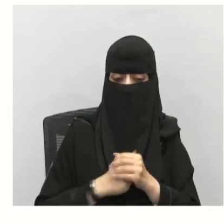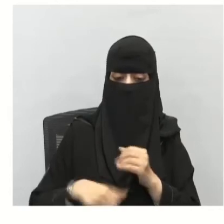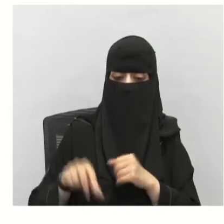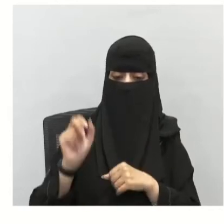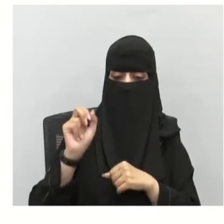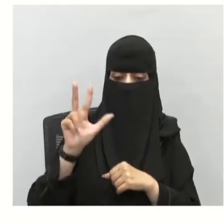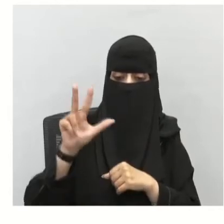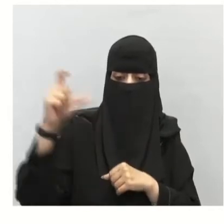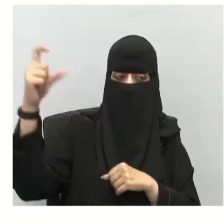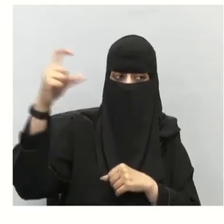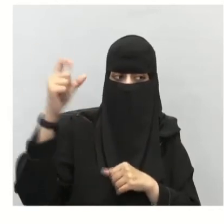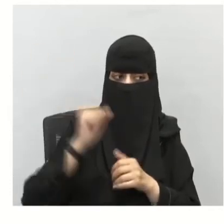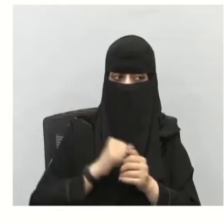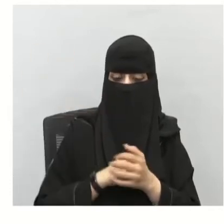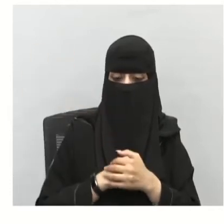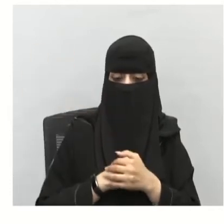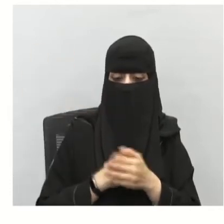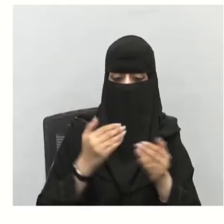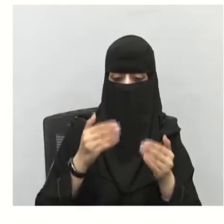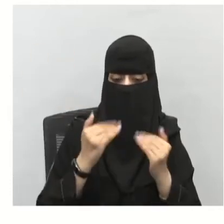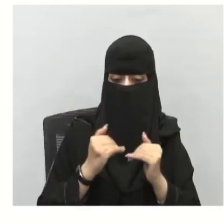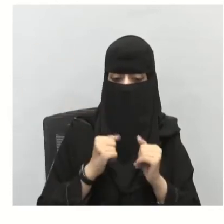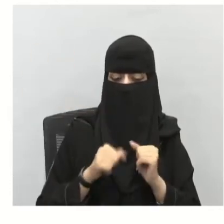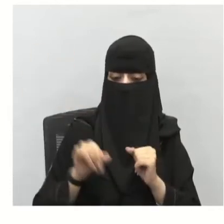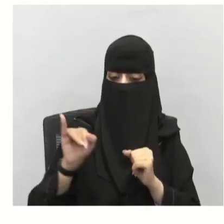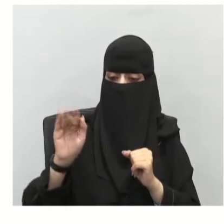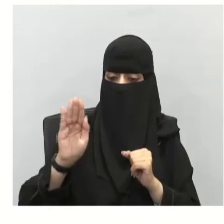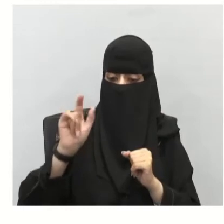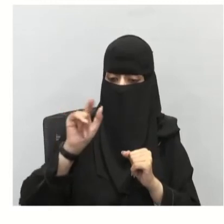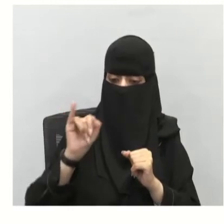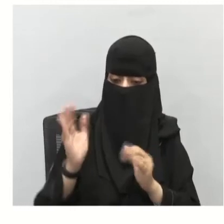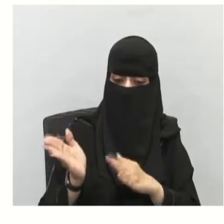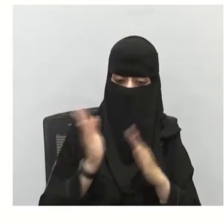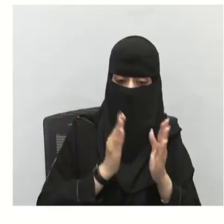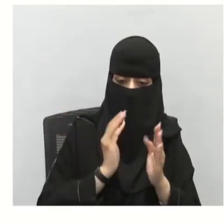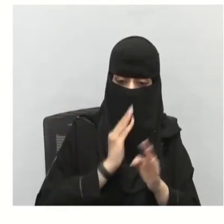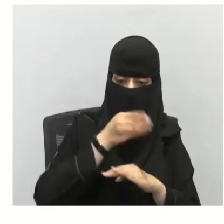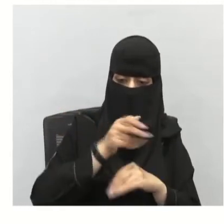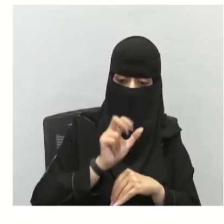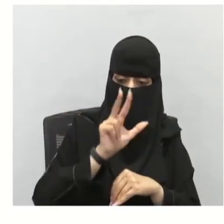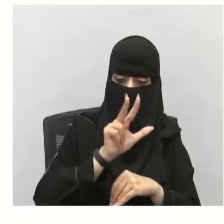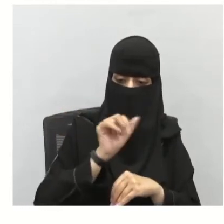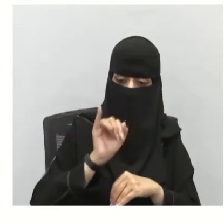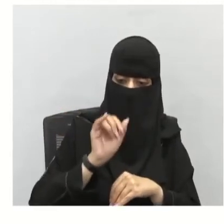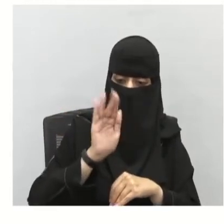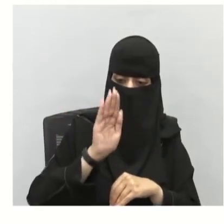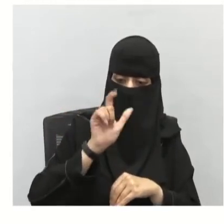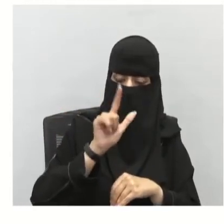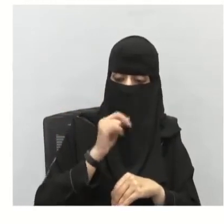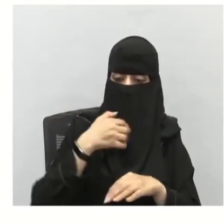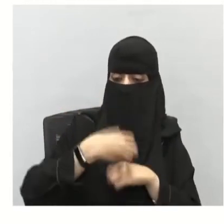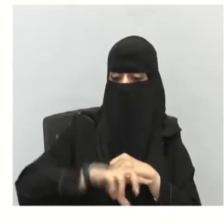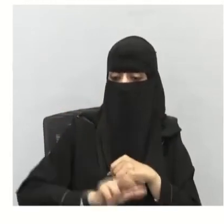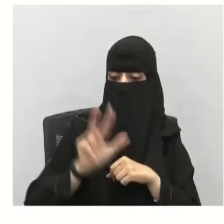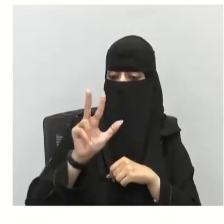أحسنتم، قمرية. إذن مسلم عندما أدخلت عليها ال أصبحت المسلم،